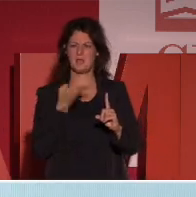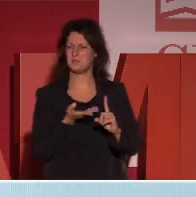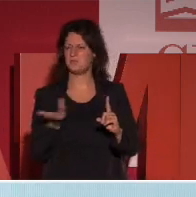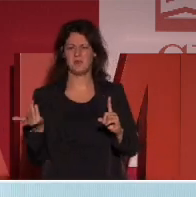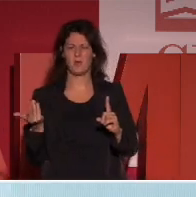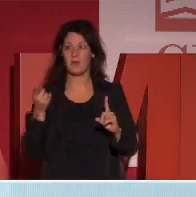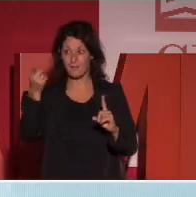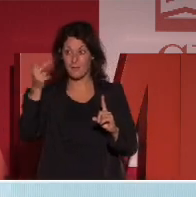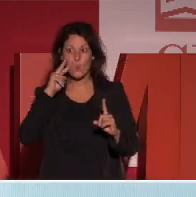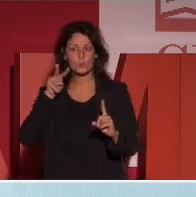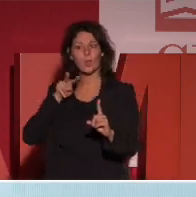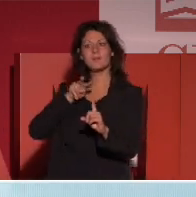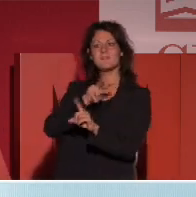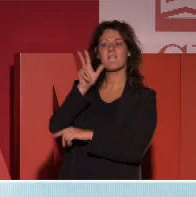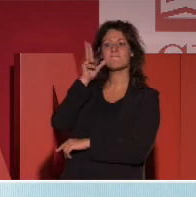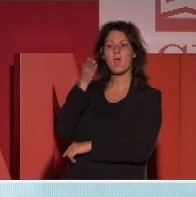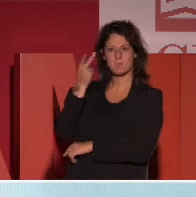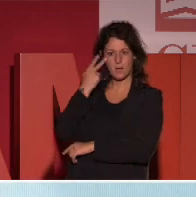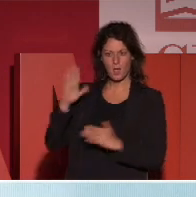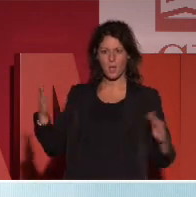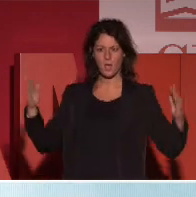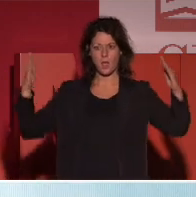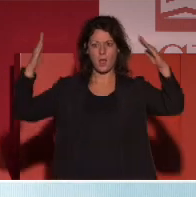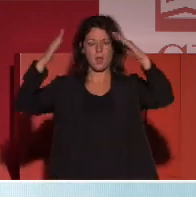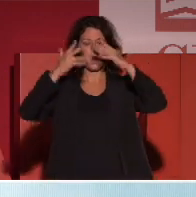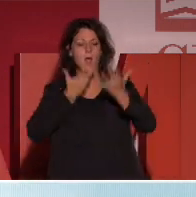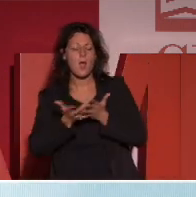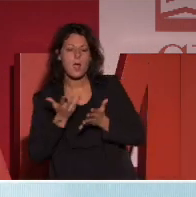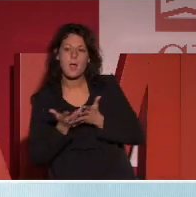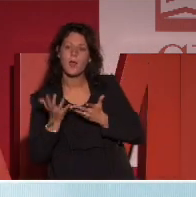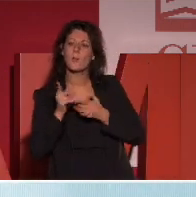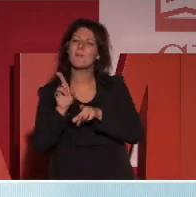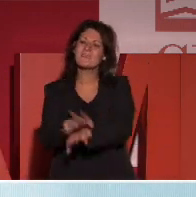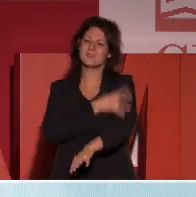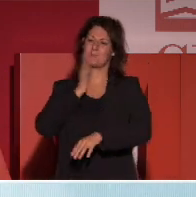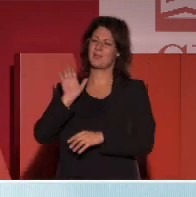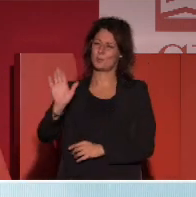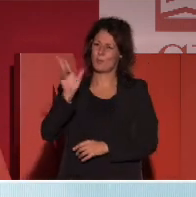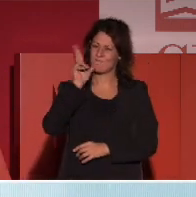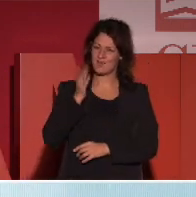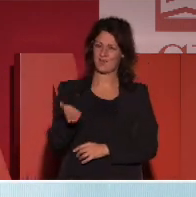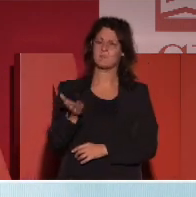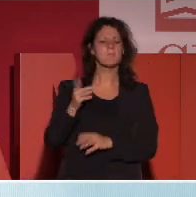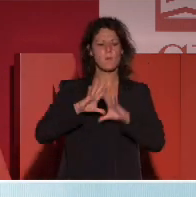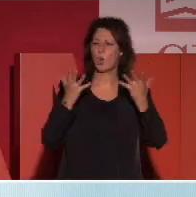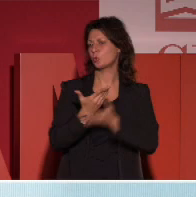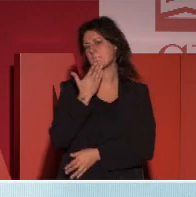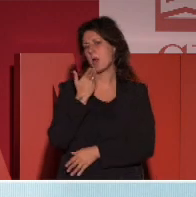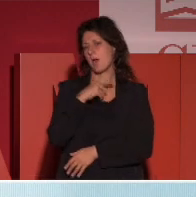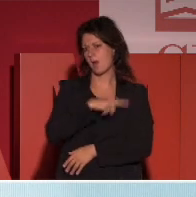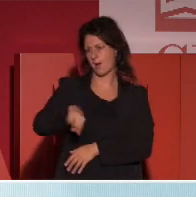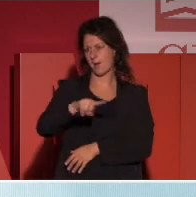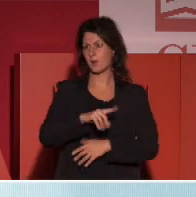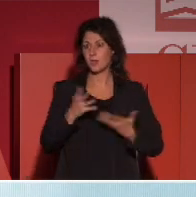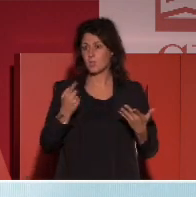quel pensiero lì quella capacità di dire io mi misuro su di me io non sono l'eroina